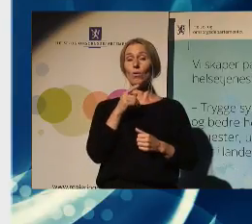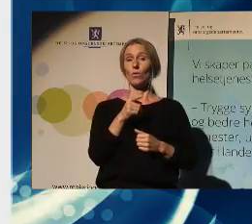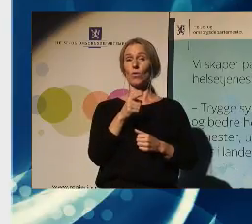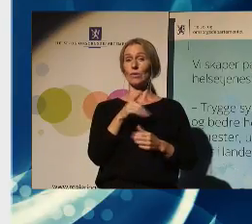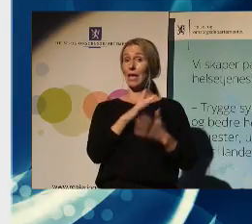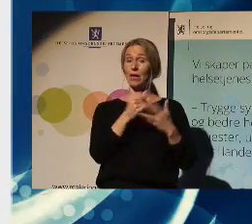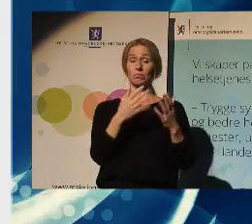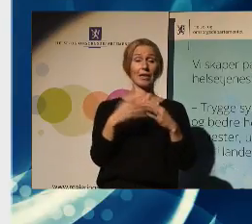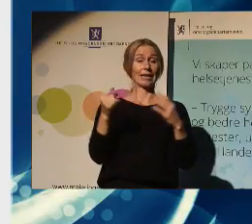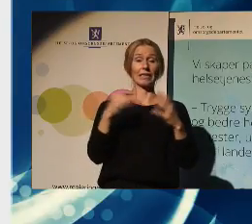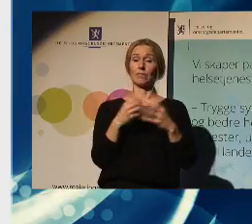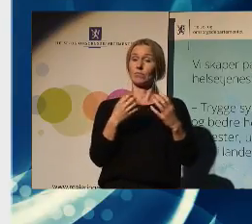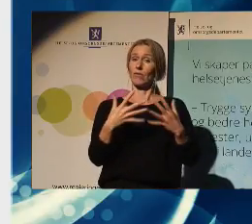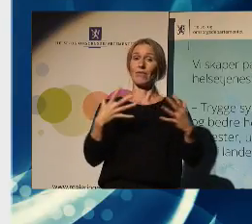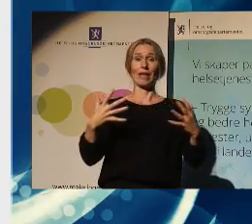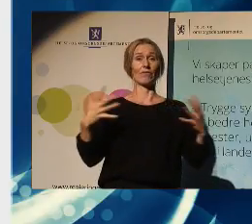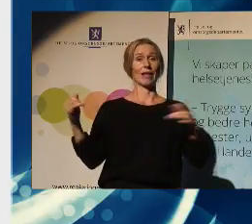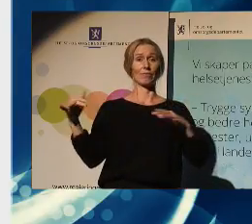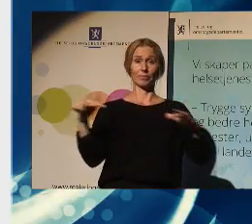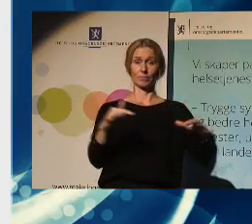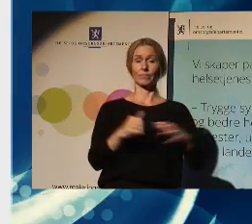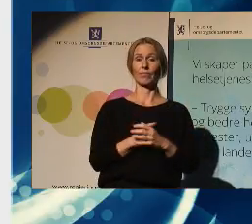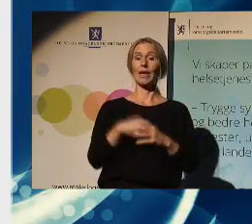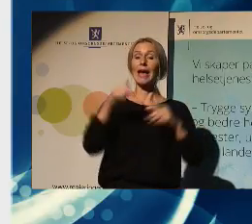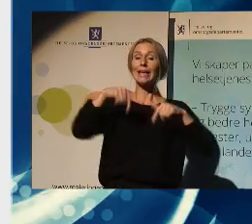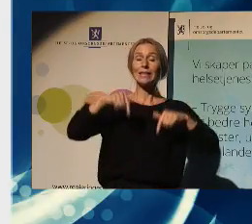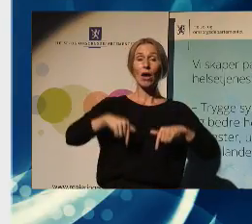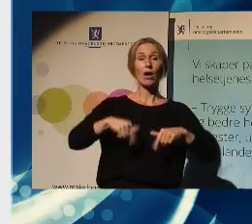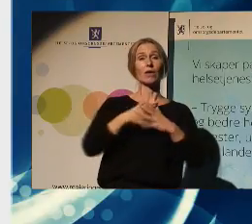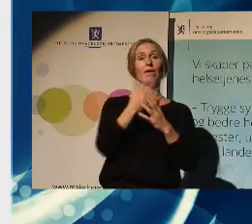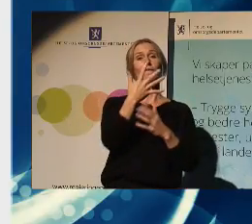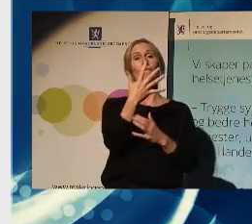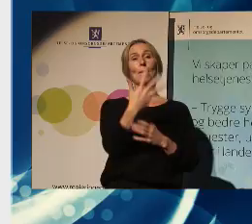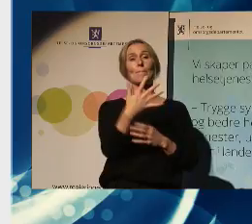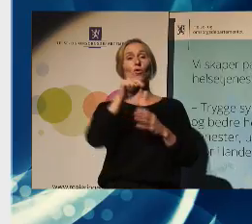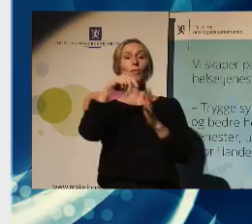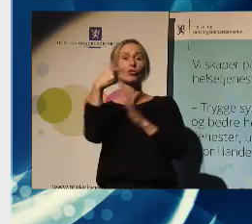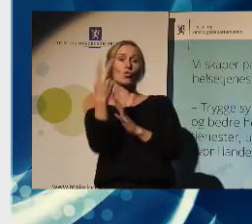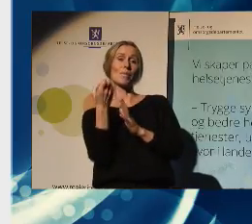gått oppover. I dag vi 5,2 millioner innbyggere.